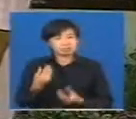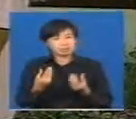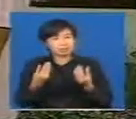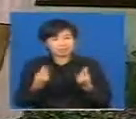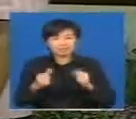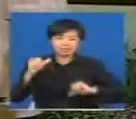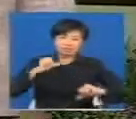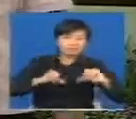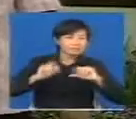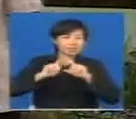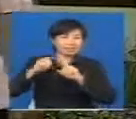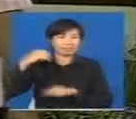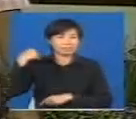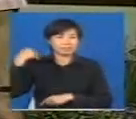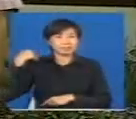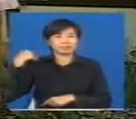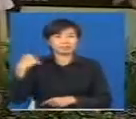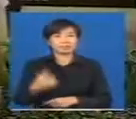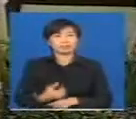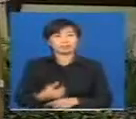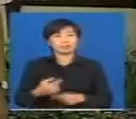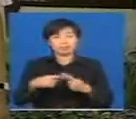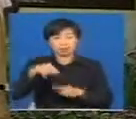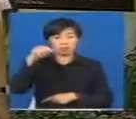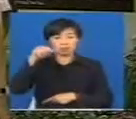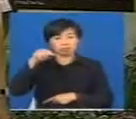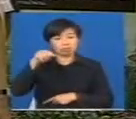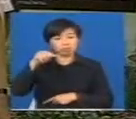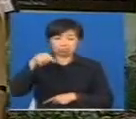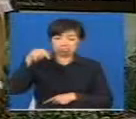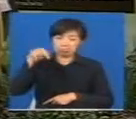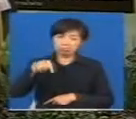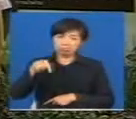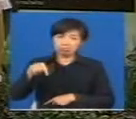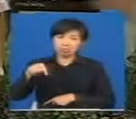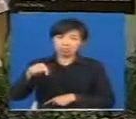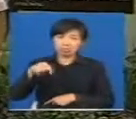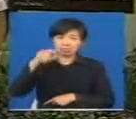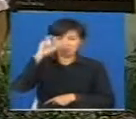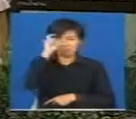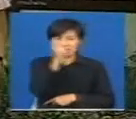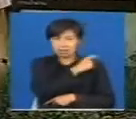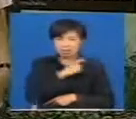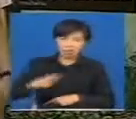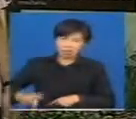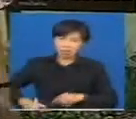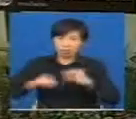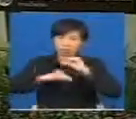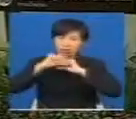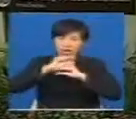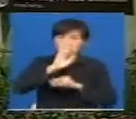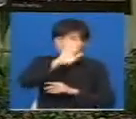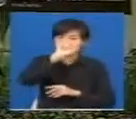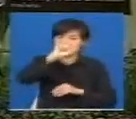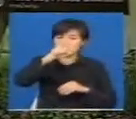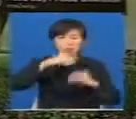สดงอะไรกันนะฮะก็คือคืนดี แต่จุดตรงนี้เป็นจุดที่พูดถึงโครงการพระราชดำริที่เรียกว่ามีหลากหลายโครงการเลย